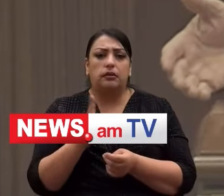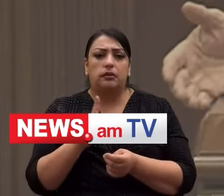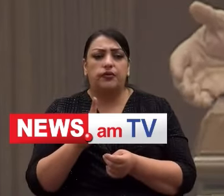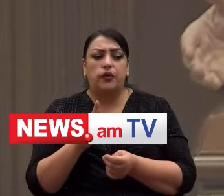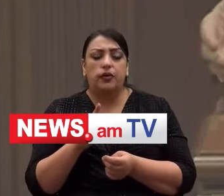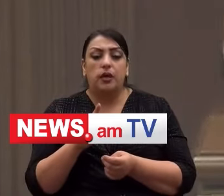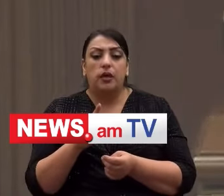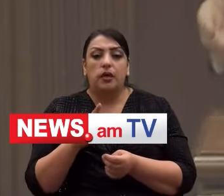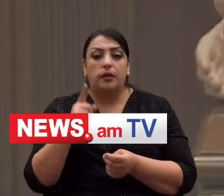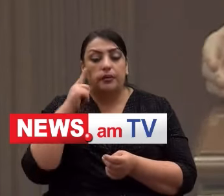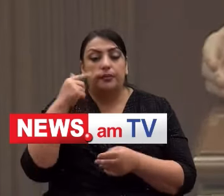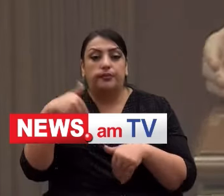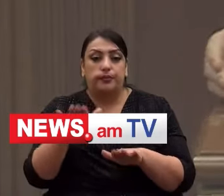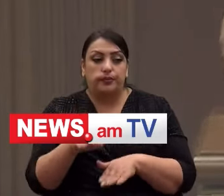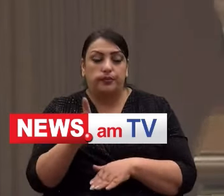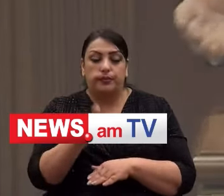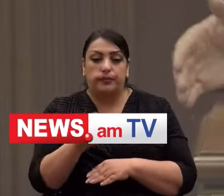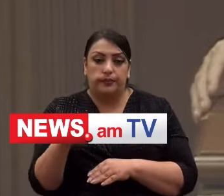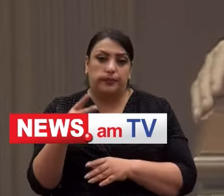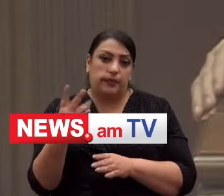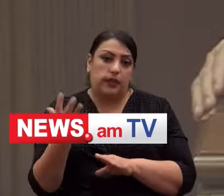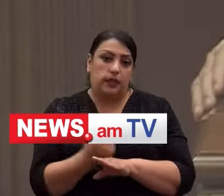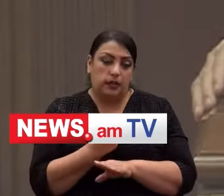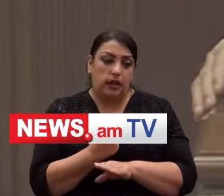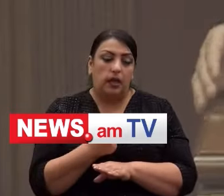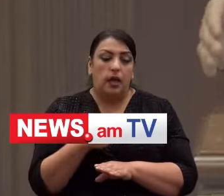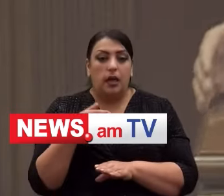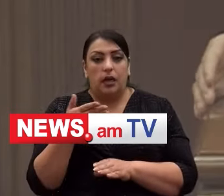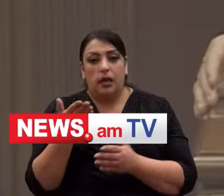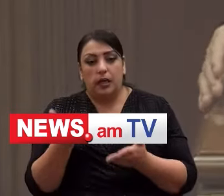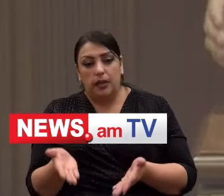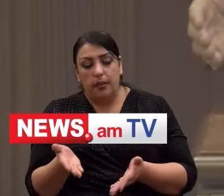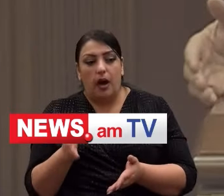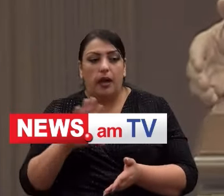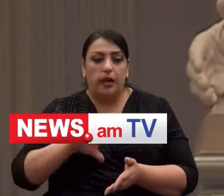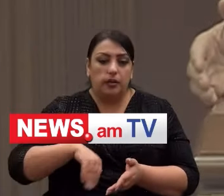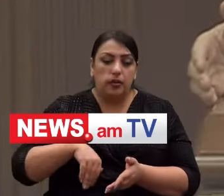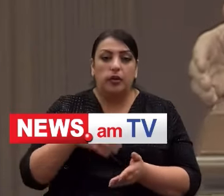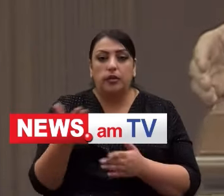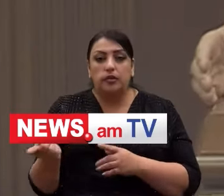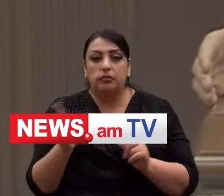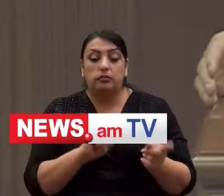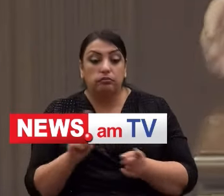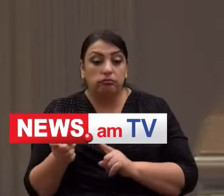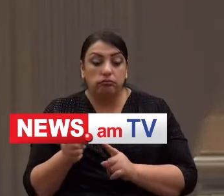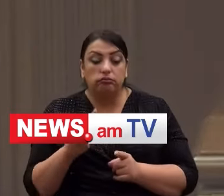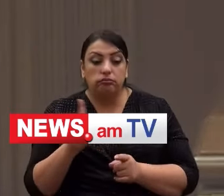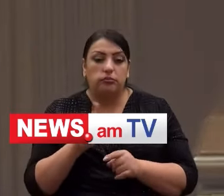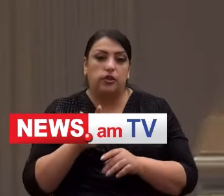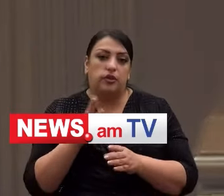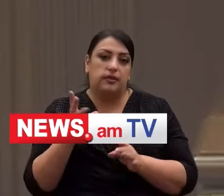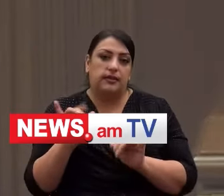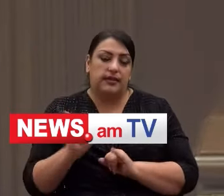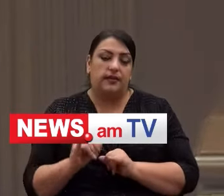որոշում կայացնողները պետք է գտնեն այս կամ այն դեպքում ոնց ինչով առաջնորդվեն։ Հիմա